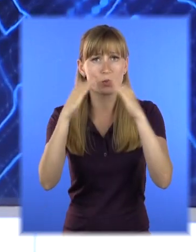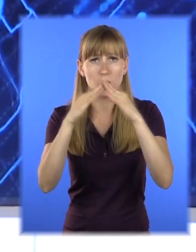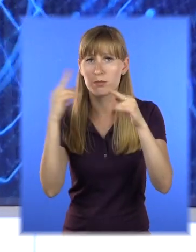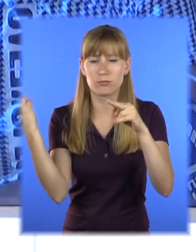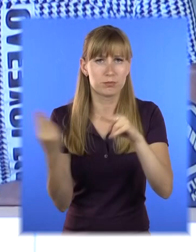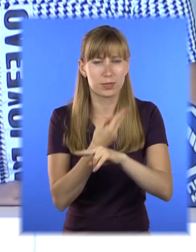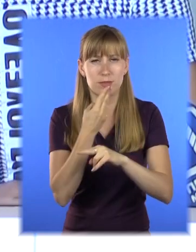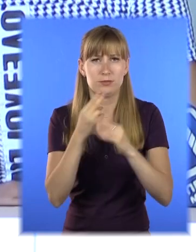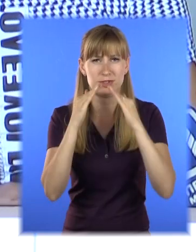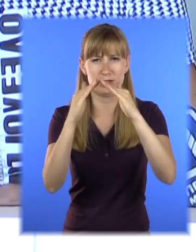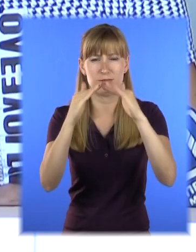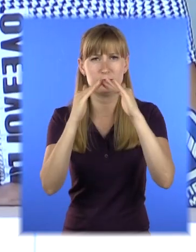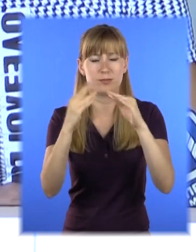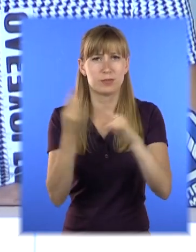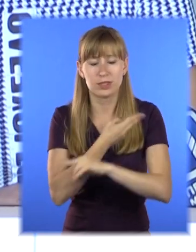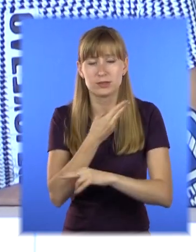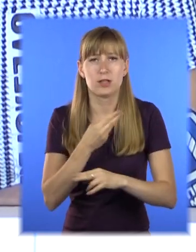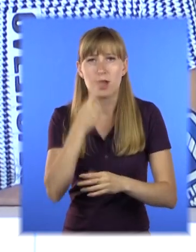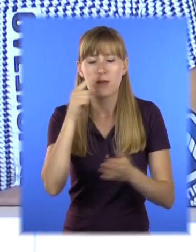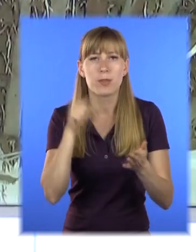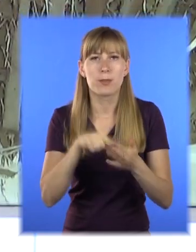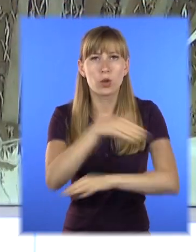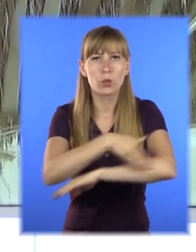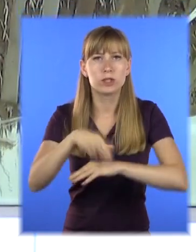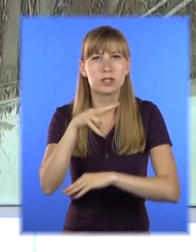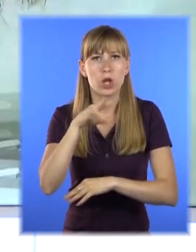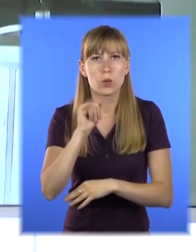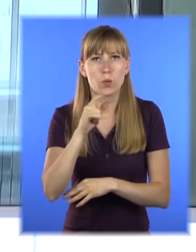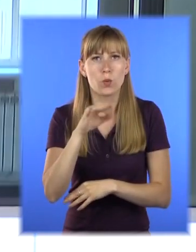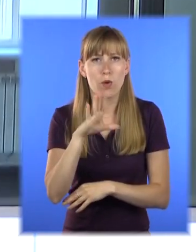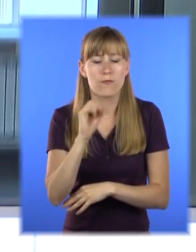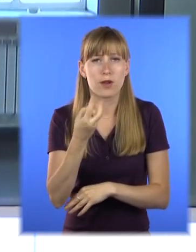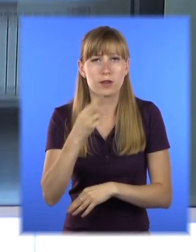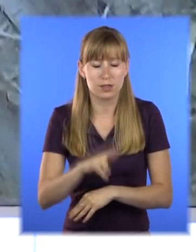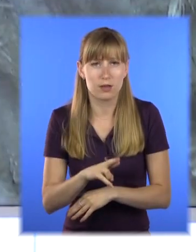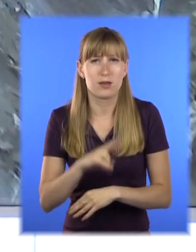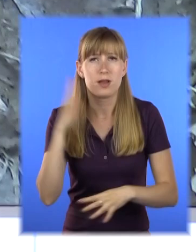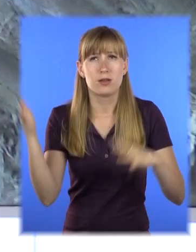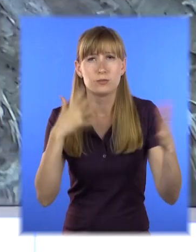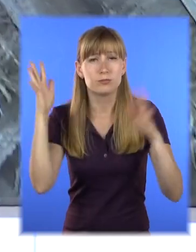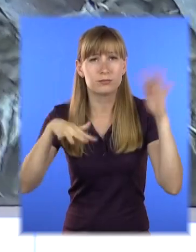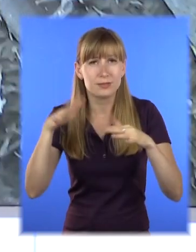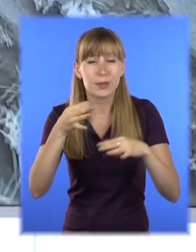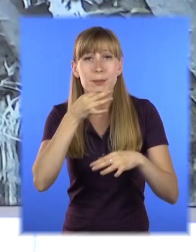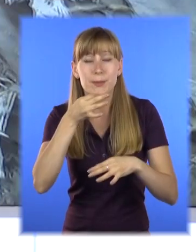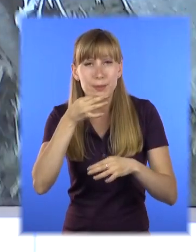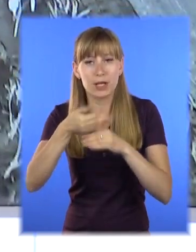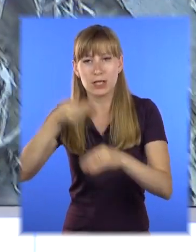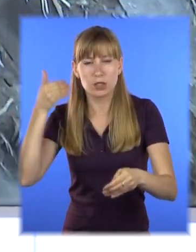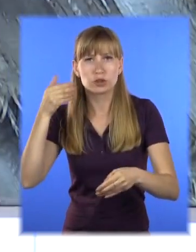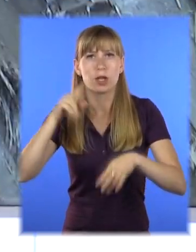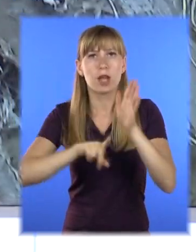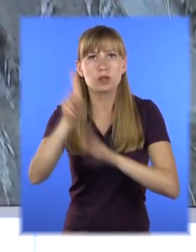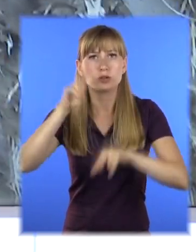Залишились без покрівлі. Нагода застала зненацька жителів будинку по вулиці Лугова. Перед стихійним лихом люди розпочали ремонтні